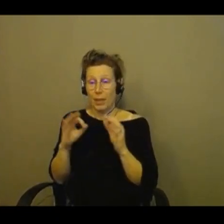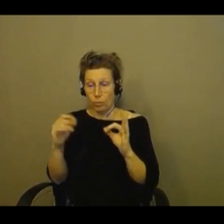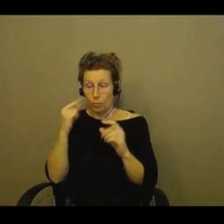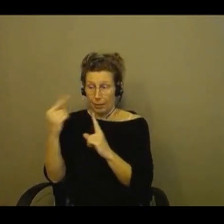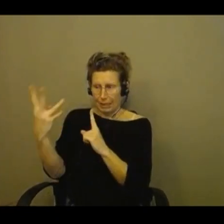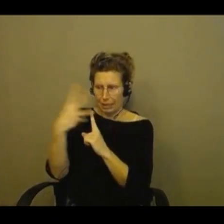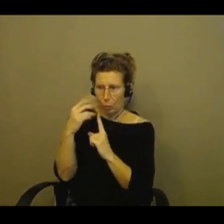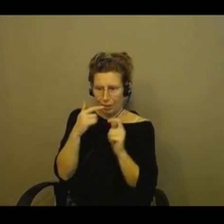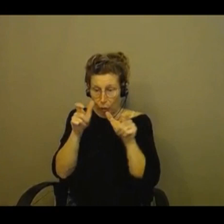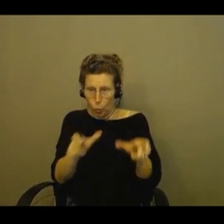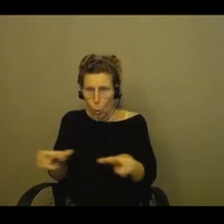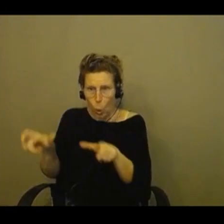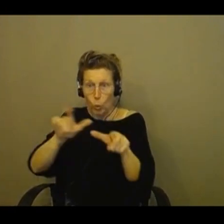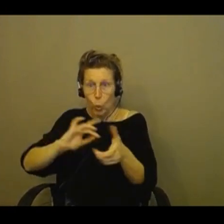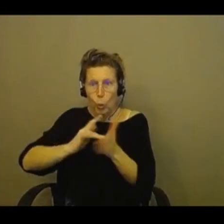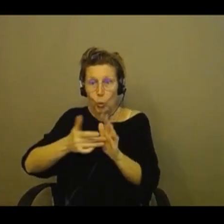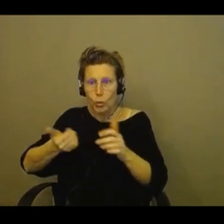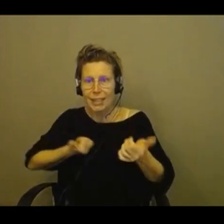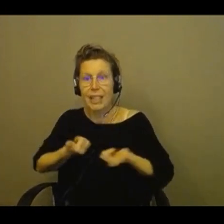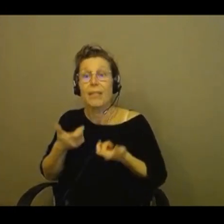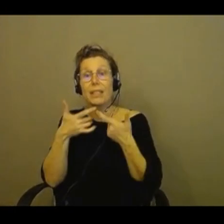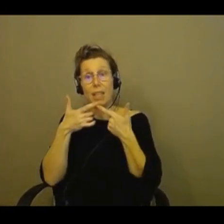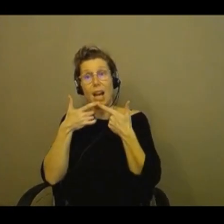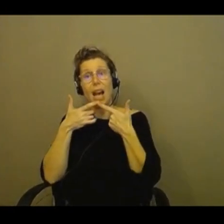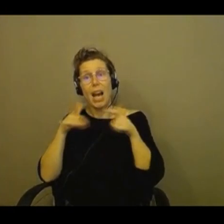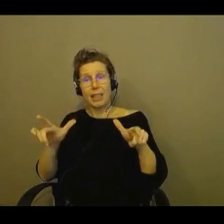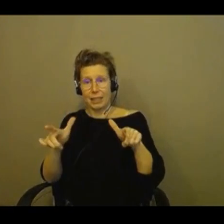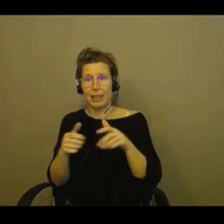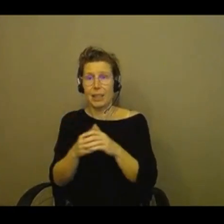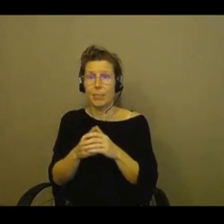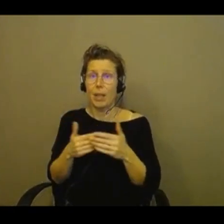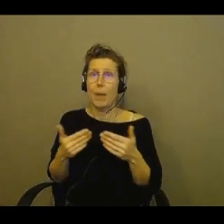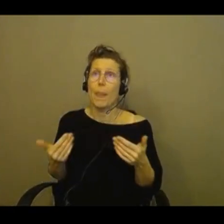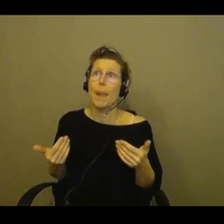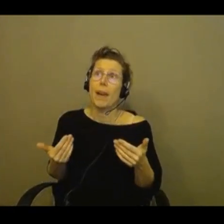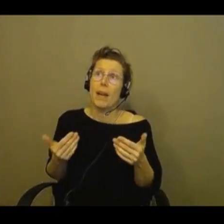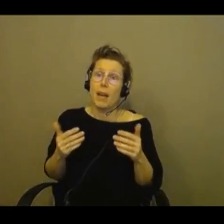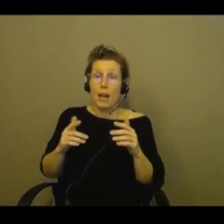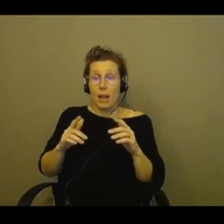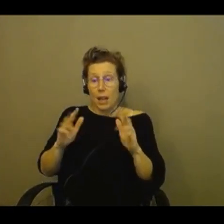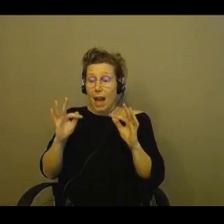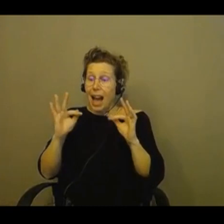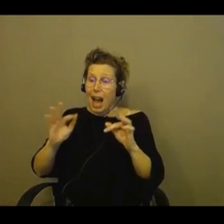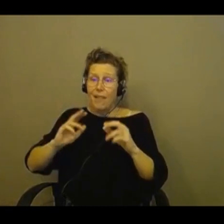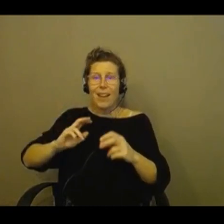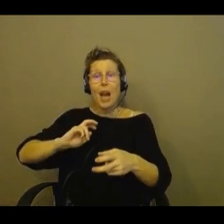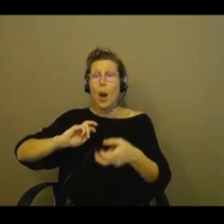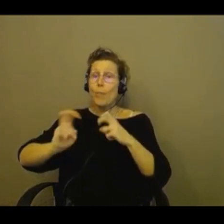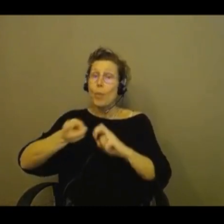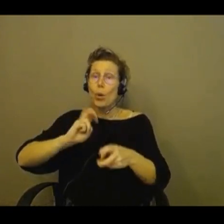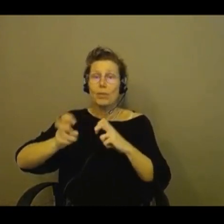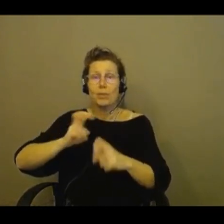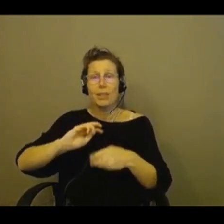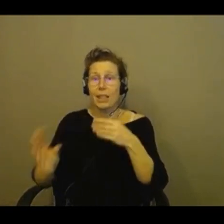sont opérés en toute normalité et en faisant que la mobilité inclusive soit vraiment une réalité sur nos